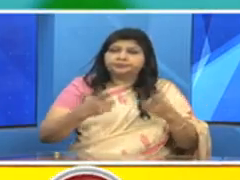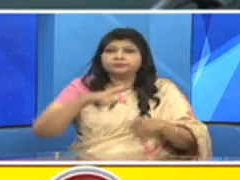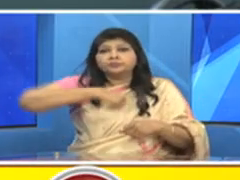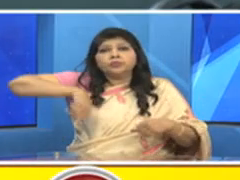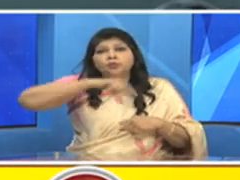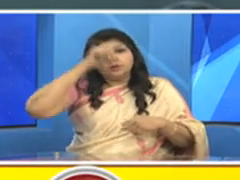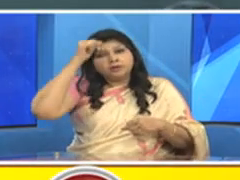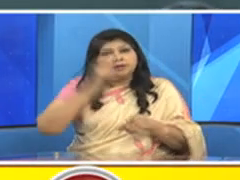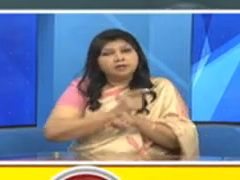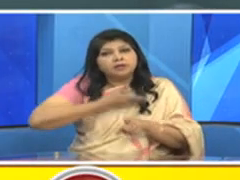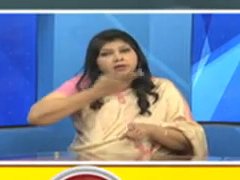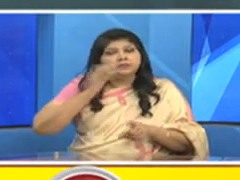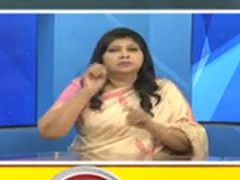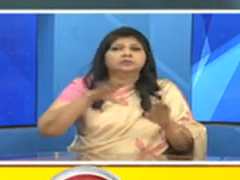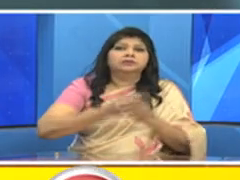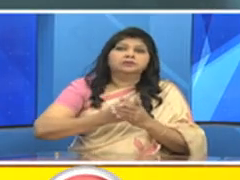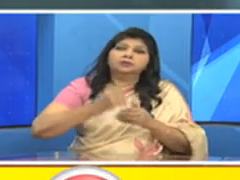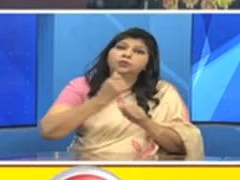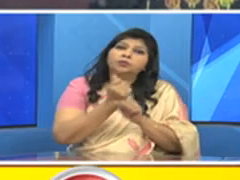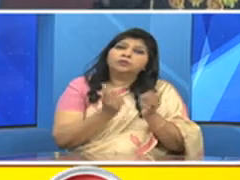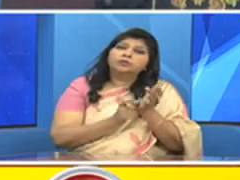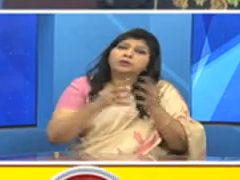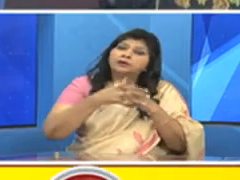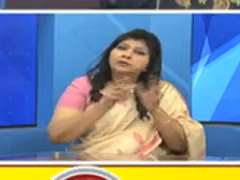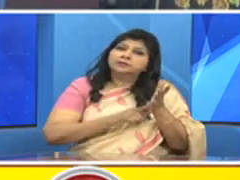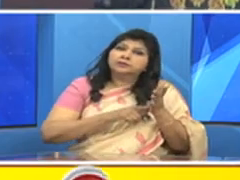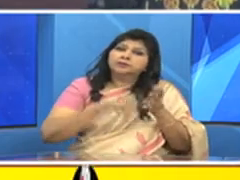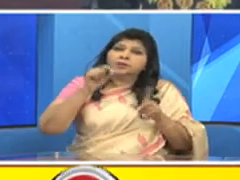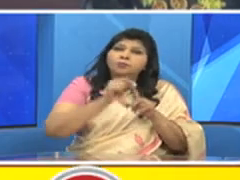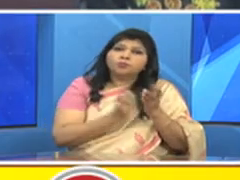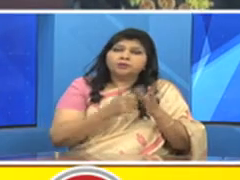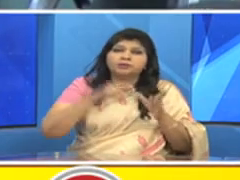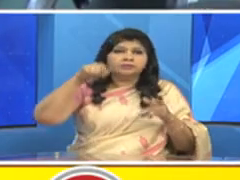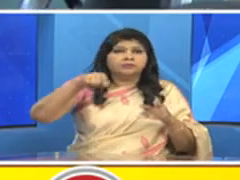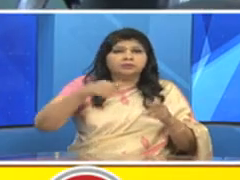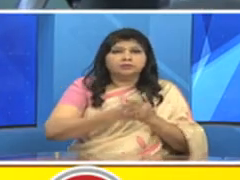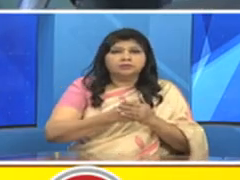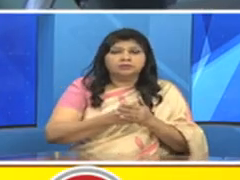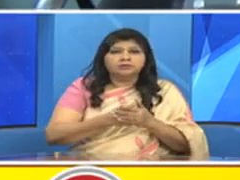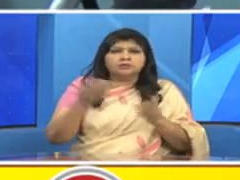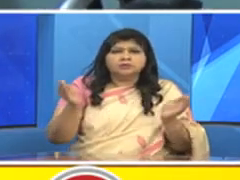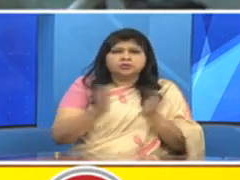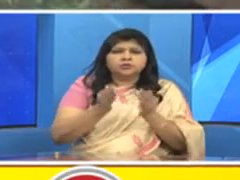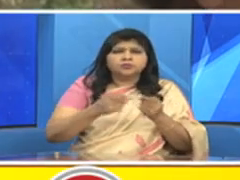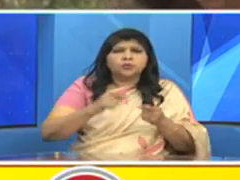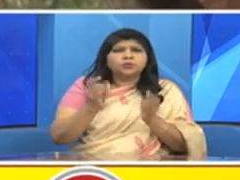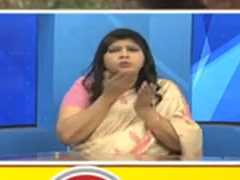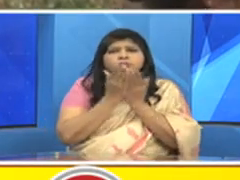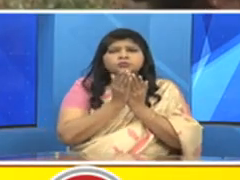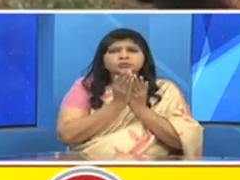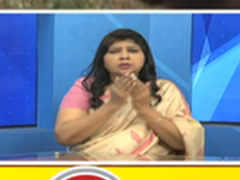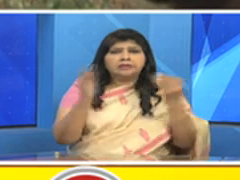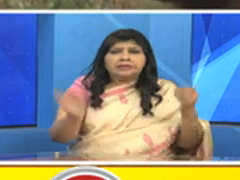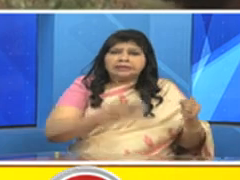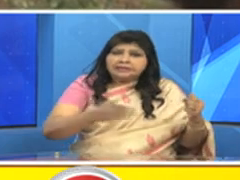देगी। अब गुवाहाटी की पूर्णिमा मंडल को ही ले लीजिए। वो खुद गुवाहाटी नगर निगम में एक